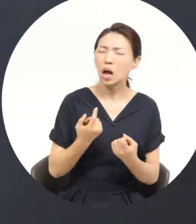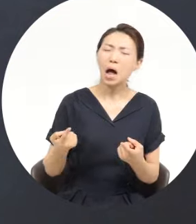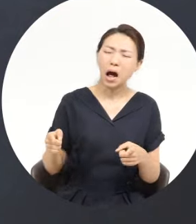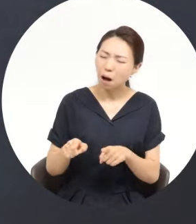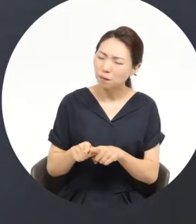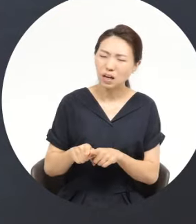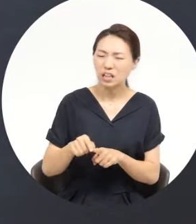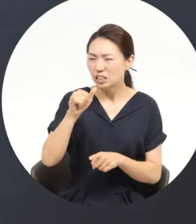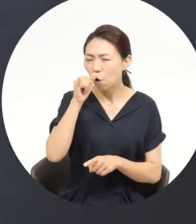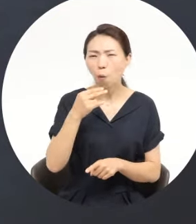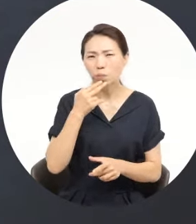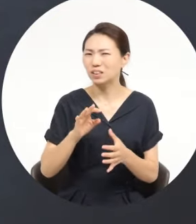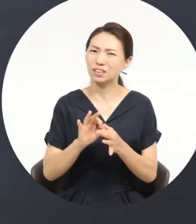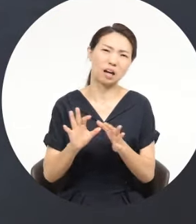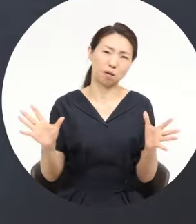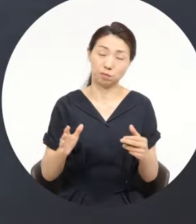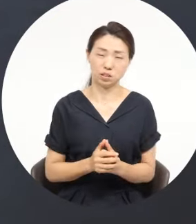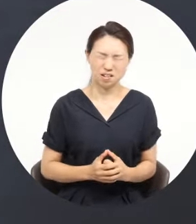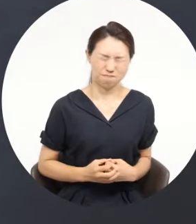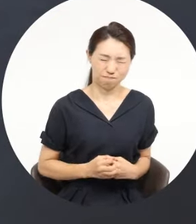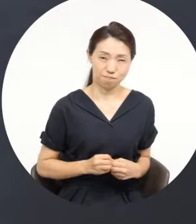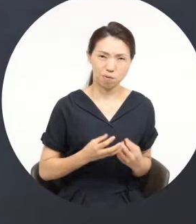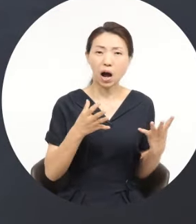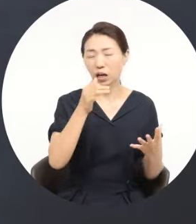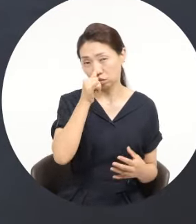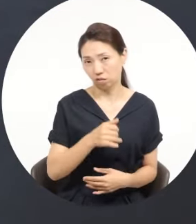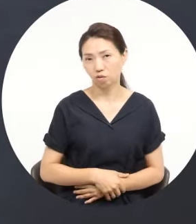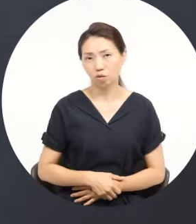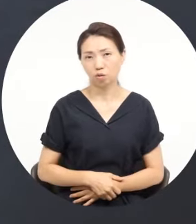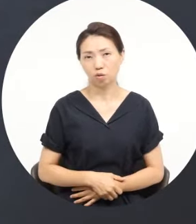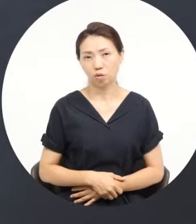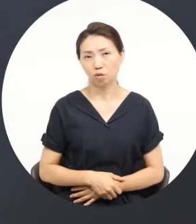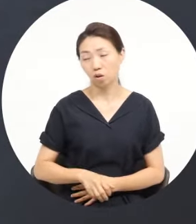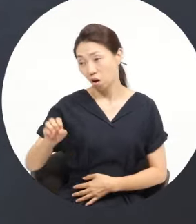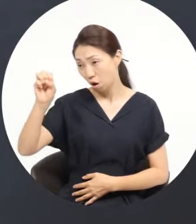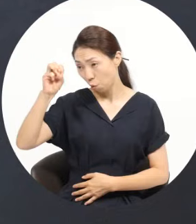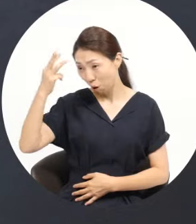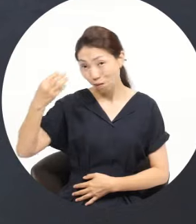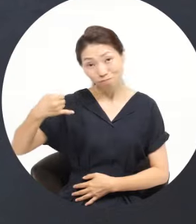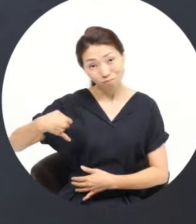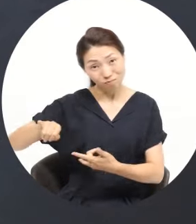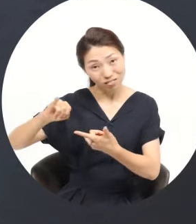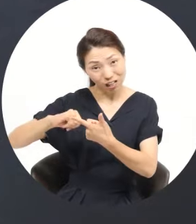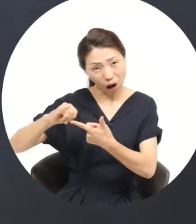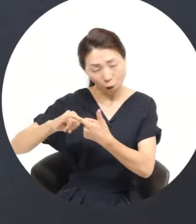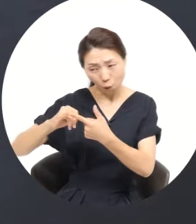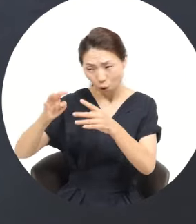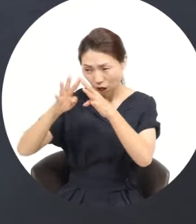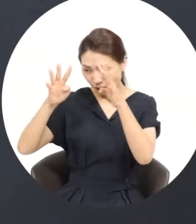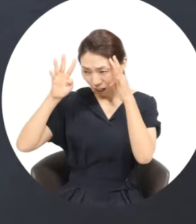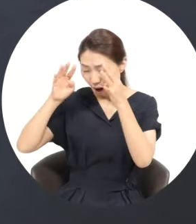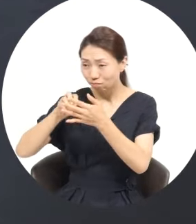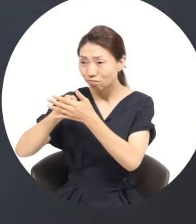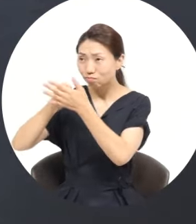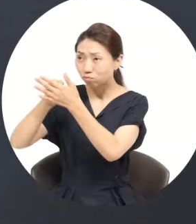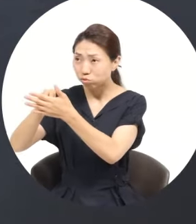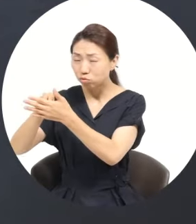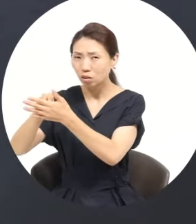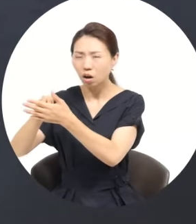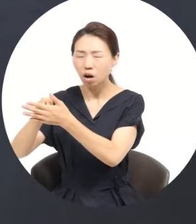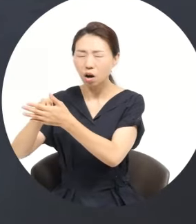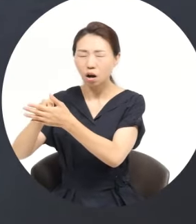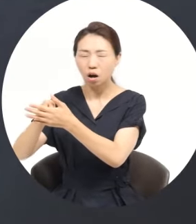수가 없기 때문에 결국은 대학 가면 이제 그것이 발현될 수밖에 없다. 같은